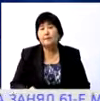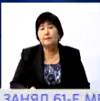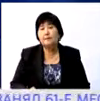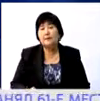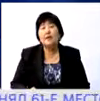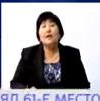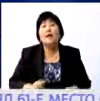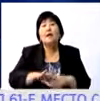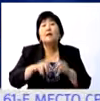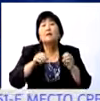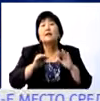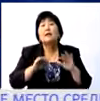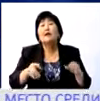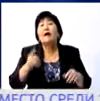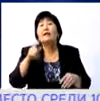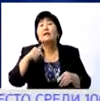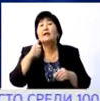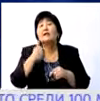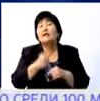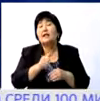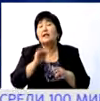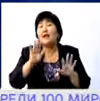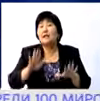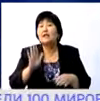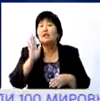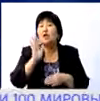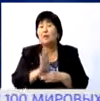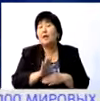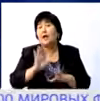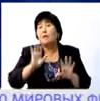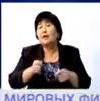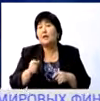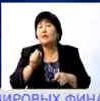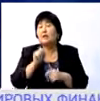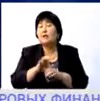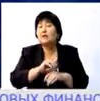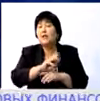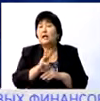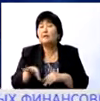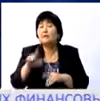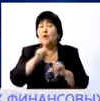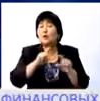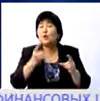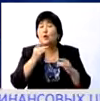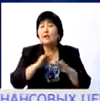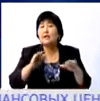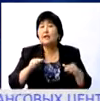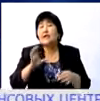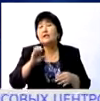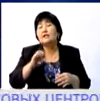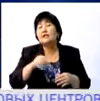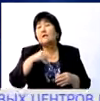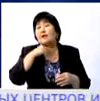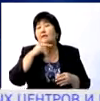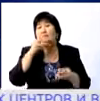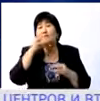безопасность детей один из главных акцентов послание президент поручил обеспечить все школы и детсады системами видеонаблюдения